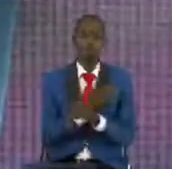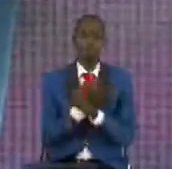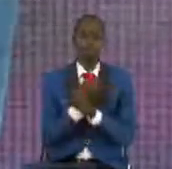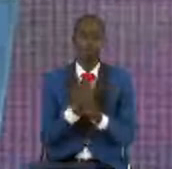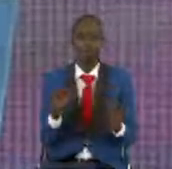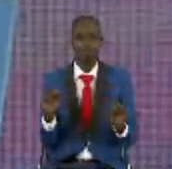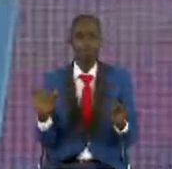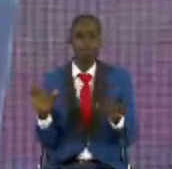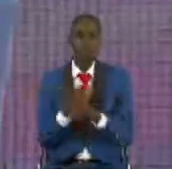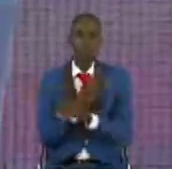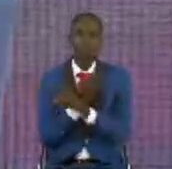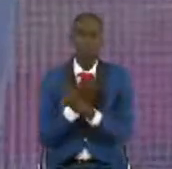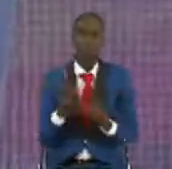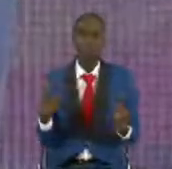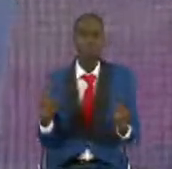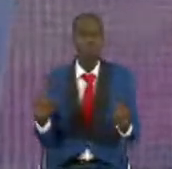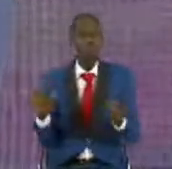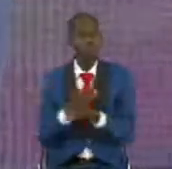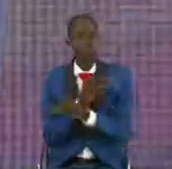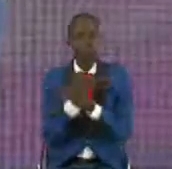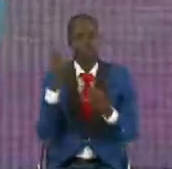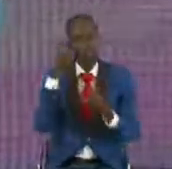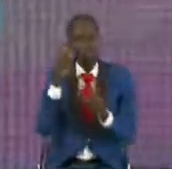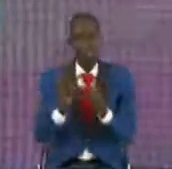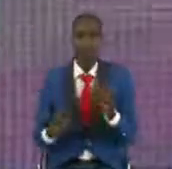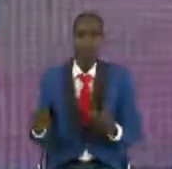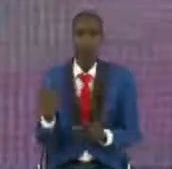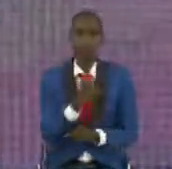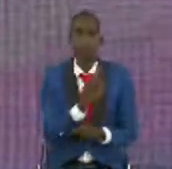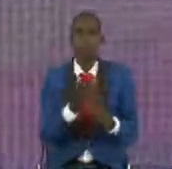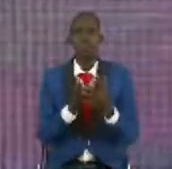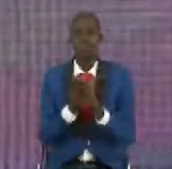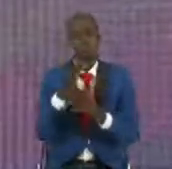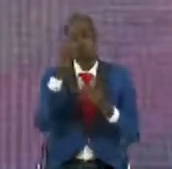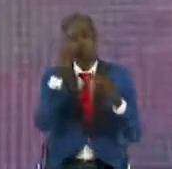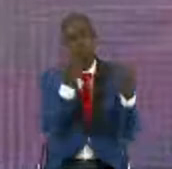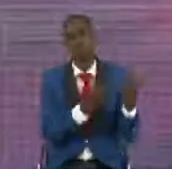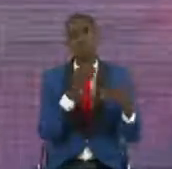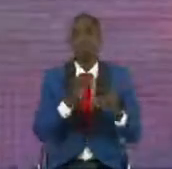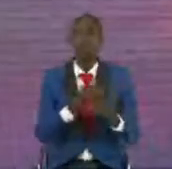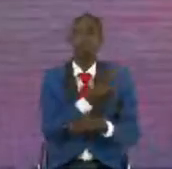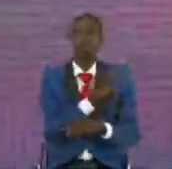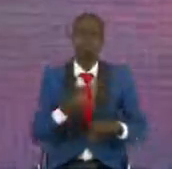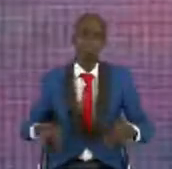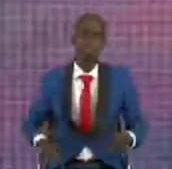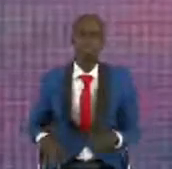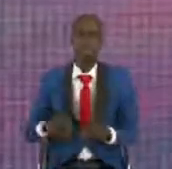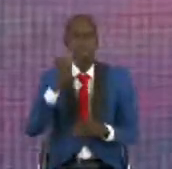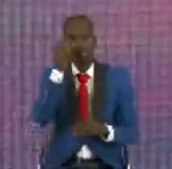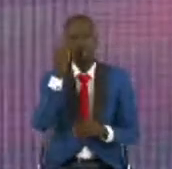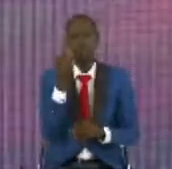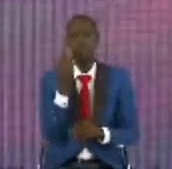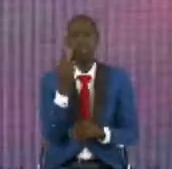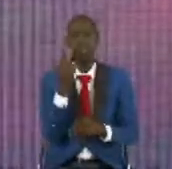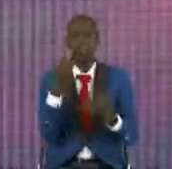la délivrance, la pleine rédemption pour tout le monde, pour tous, à travers la foi en Christ. Comprenez,